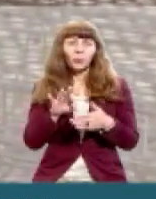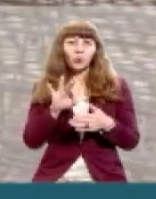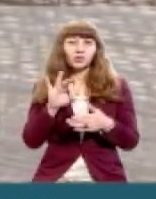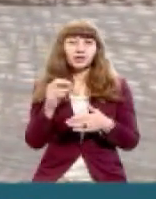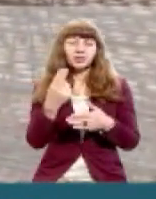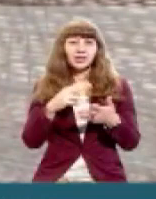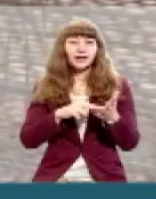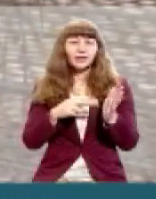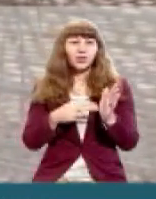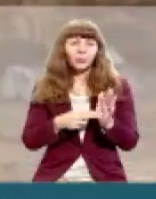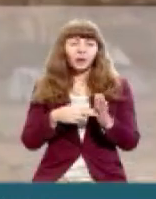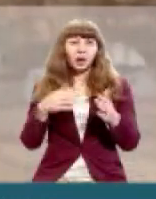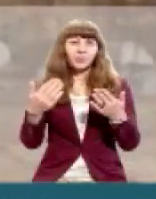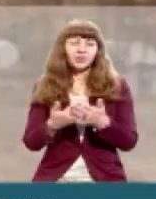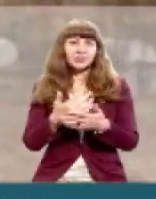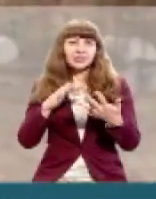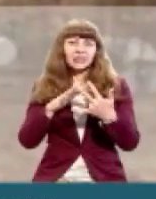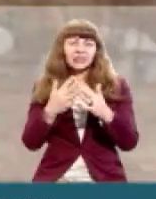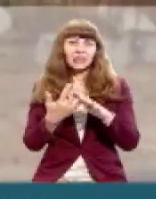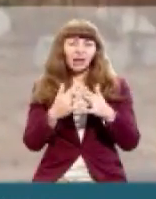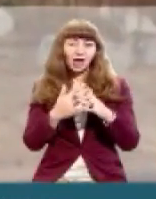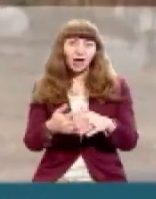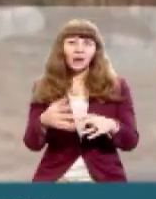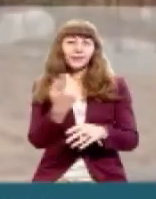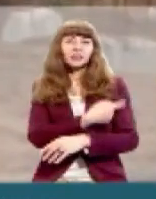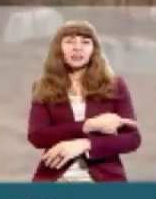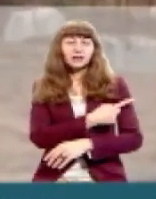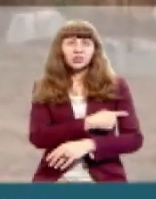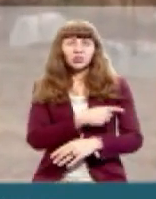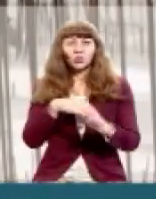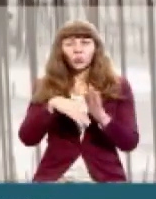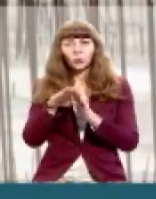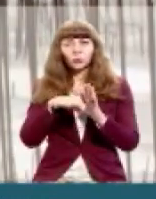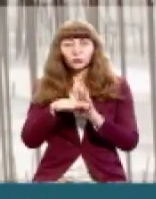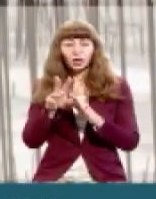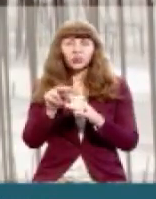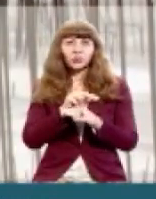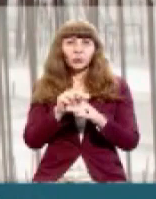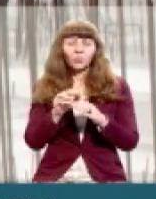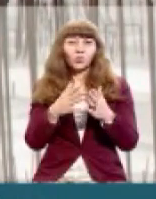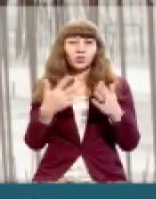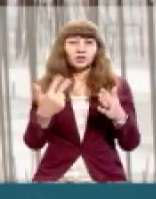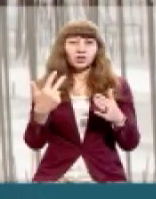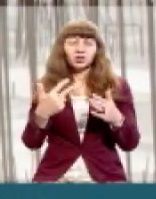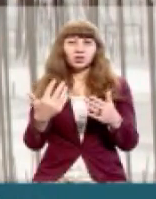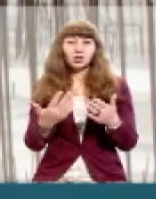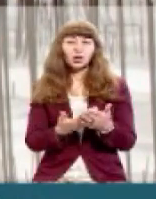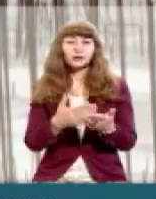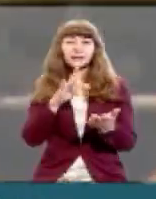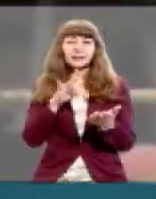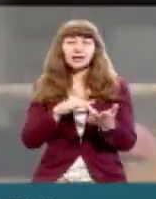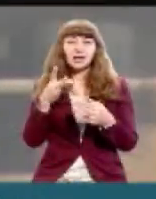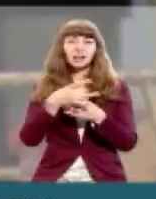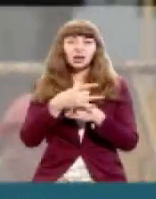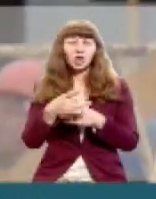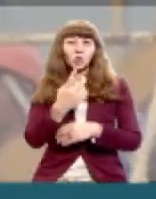акушерлік бекеттер мен дәрігерлік амбулаторияларды қамтитын заманауи медициналық бекеттер бар. Ұлттық жоба аясында 32